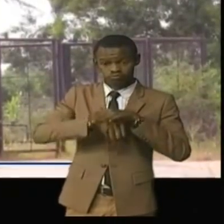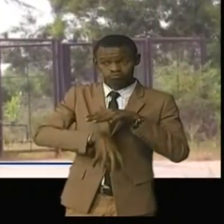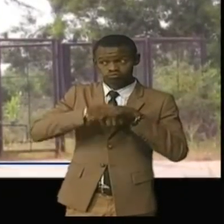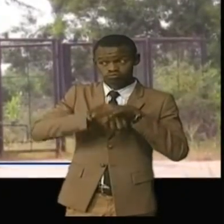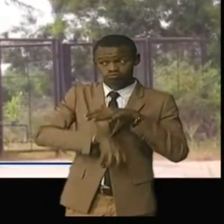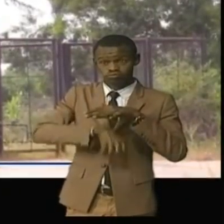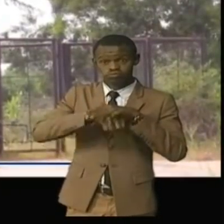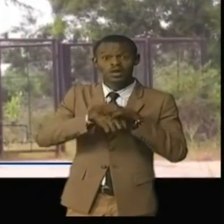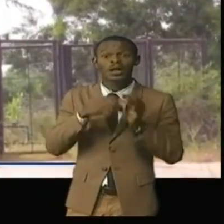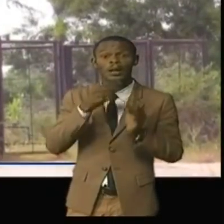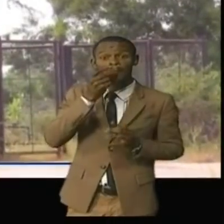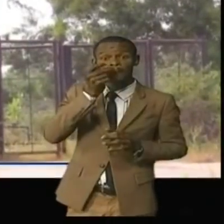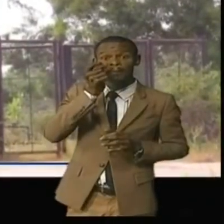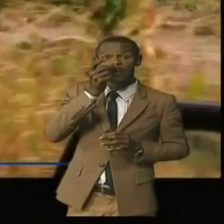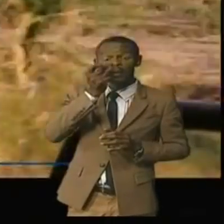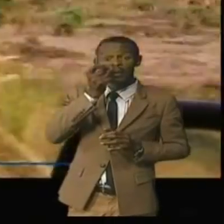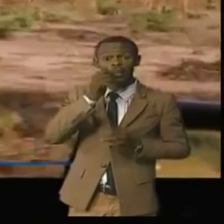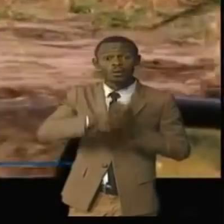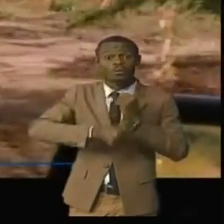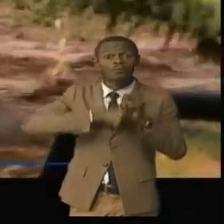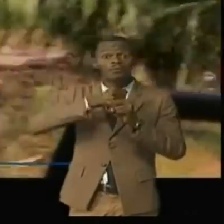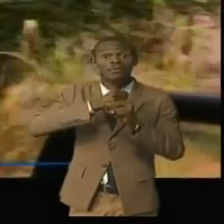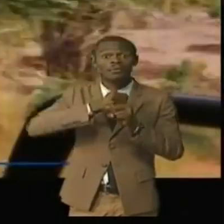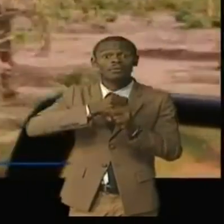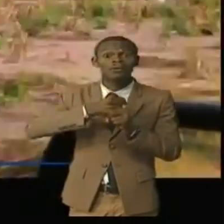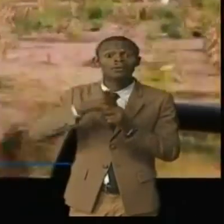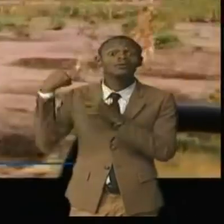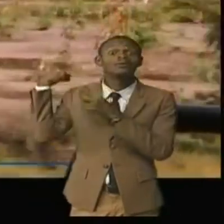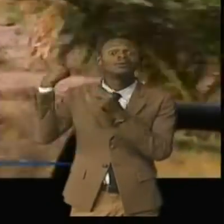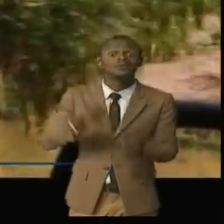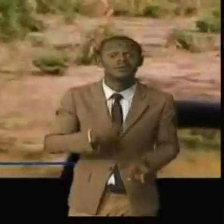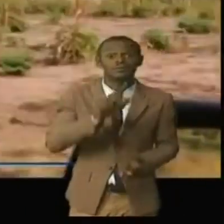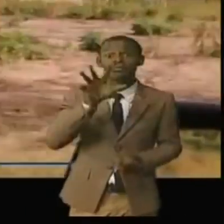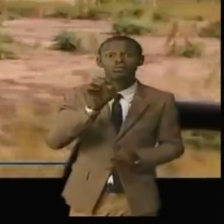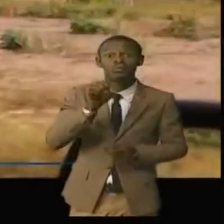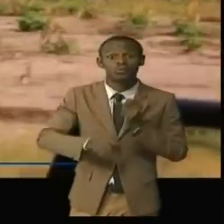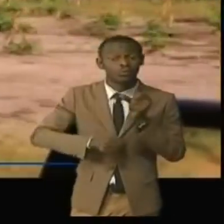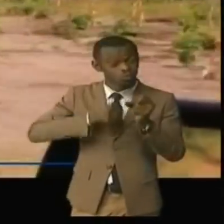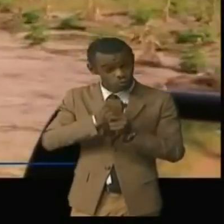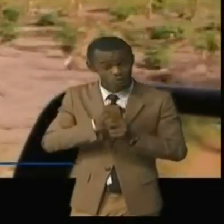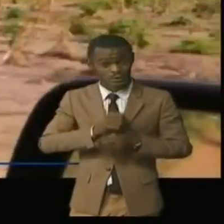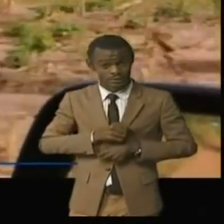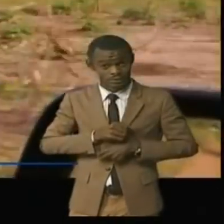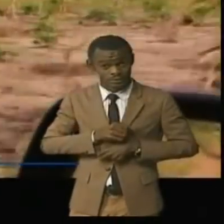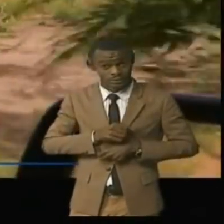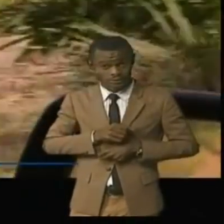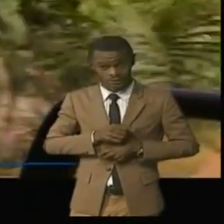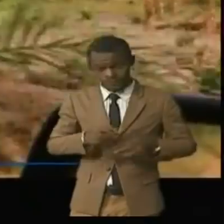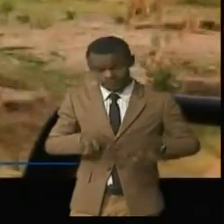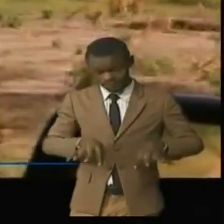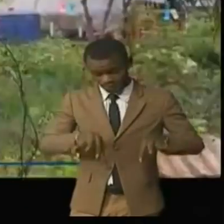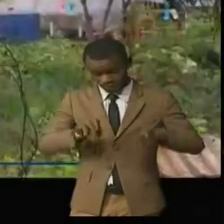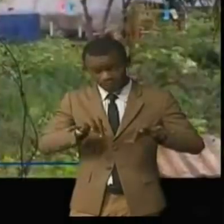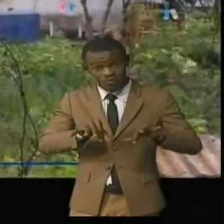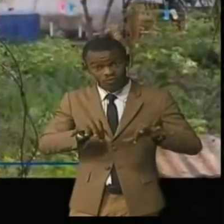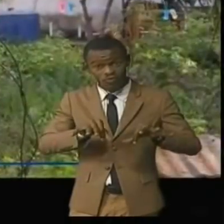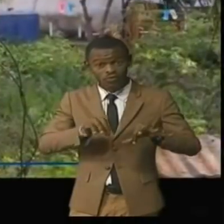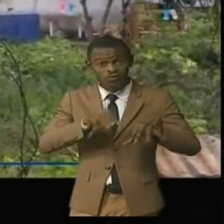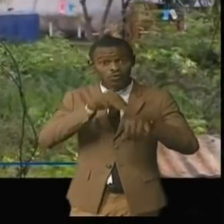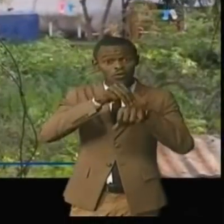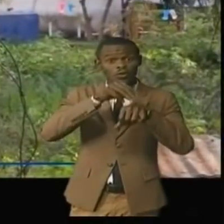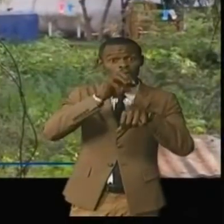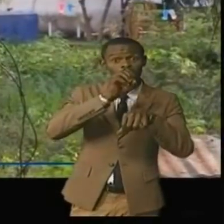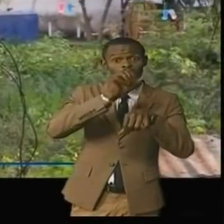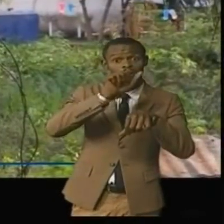ans. Le sol de Mwanda regorge de ressources à perte de vue. À l'intérieur du village, les